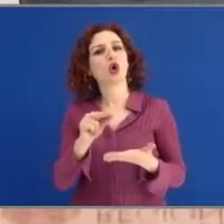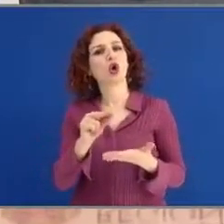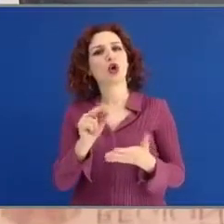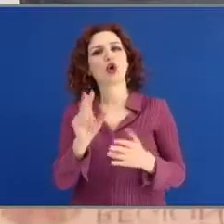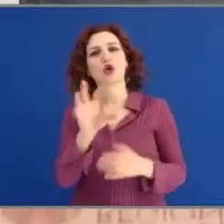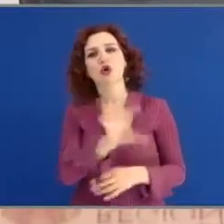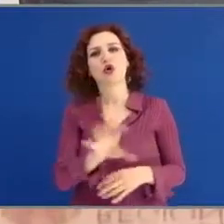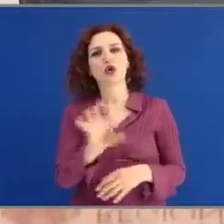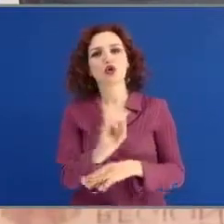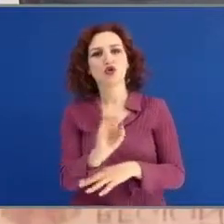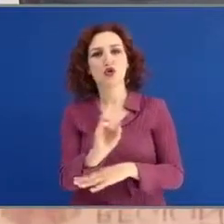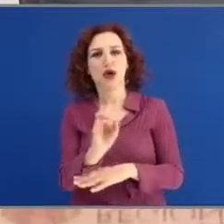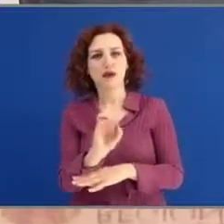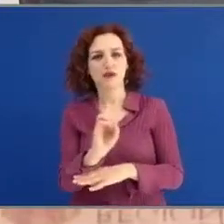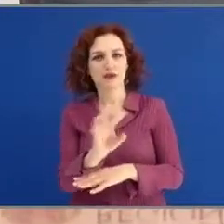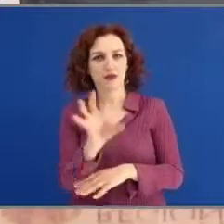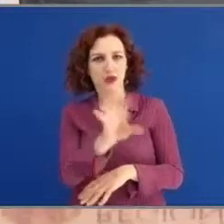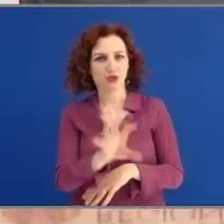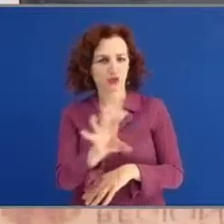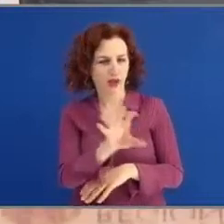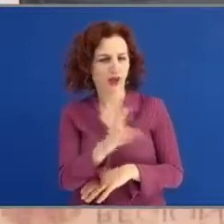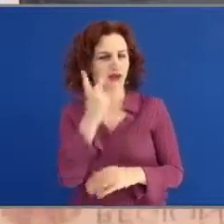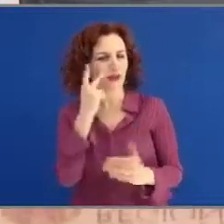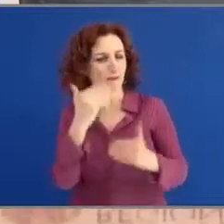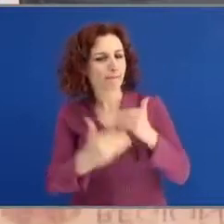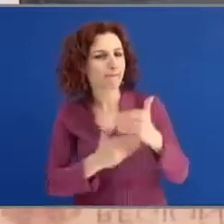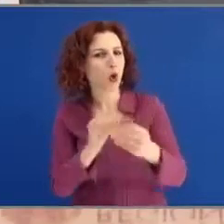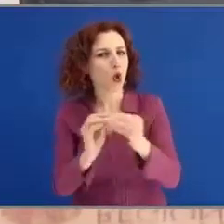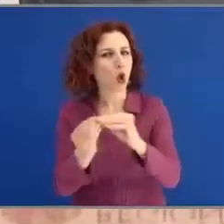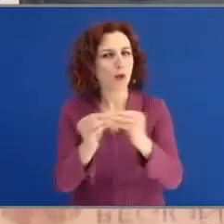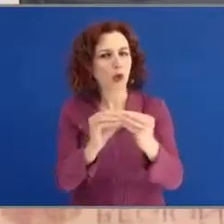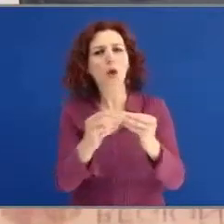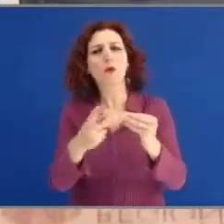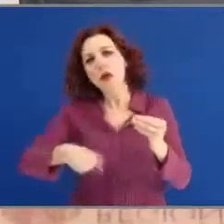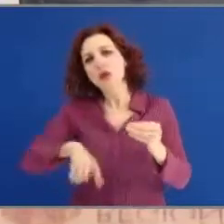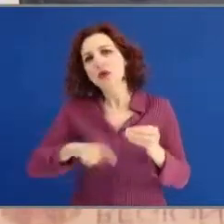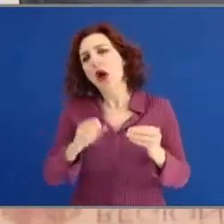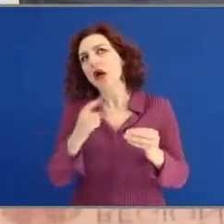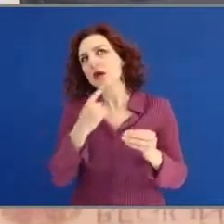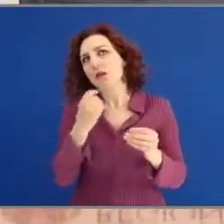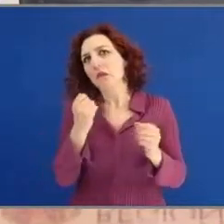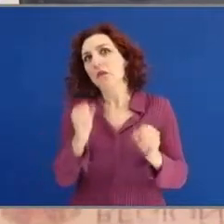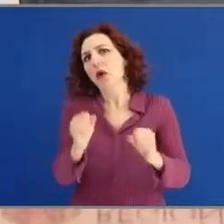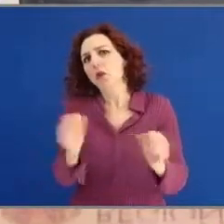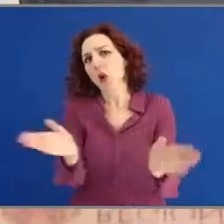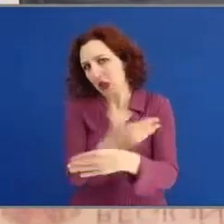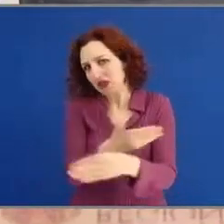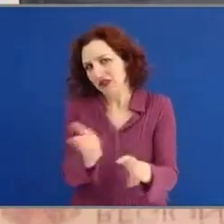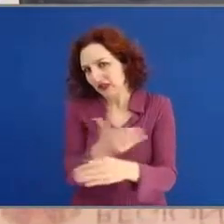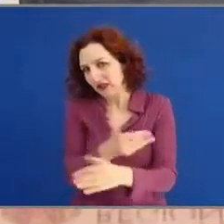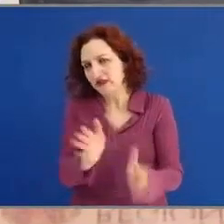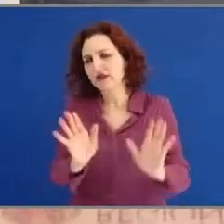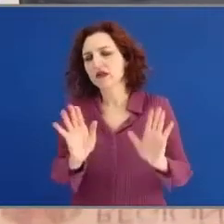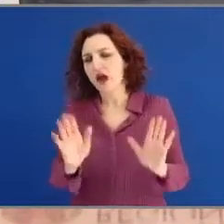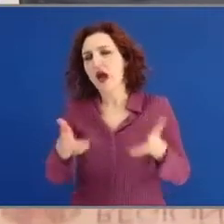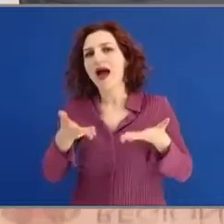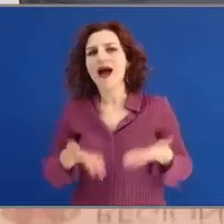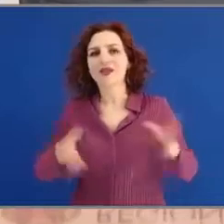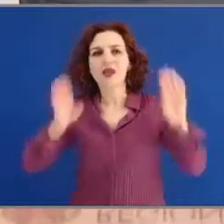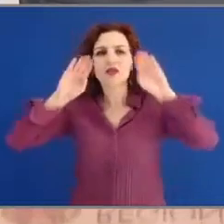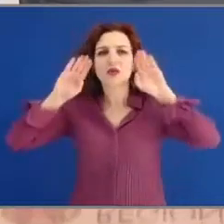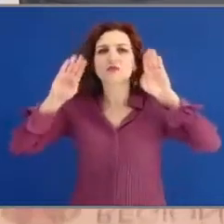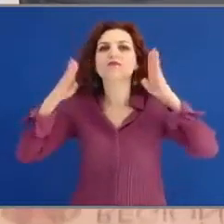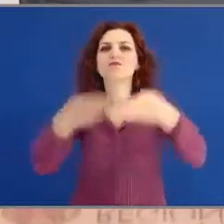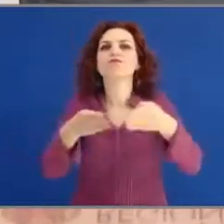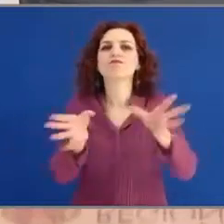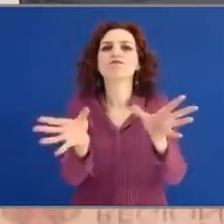non precludiamo alcuna possibilità. Adesso ci stiamo concentrando sul corpo